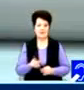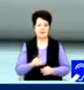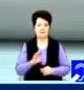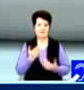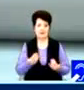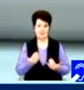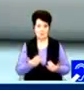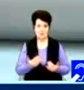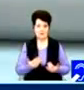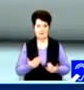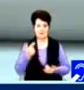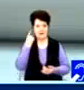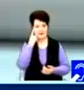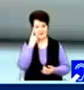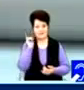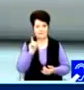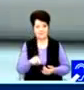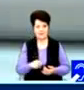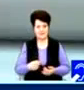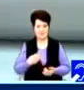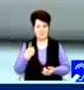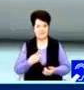acum la moment mă gândesc despre